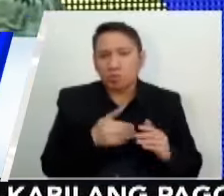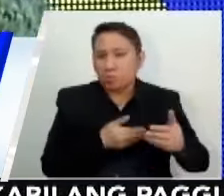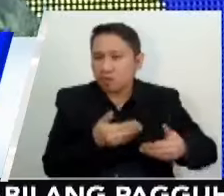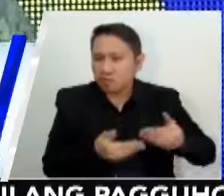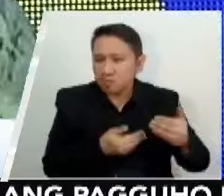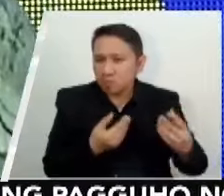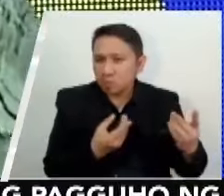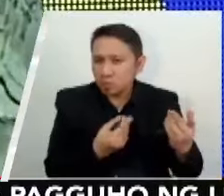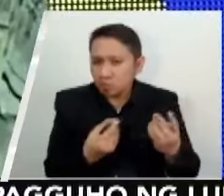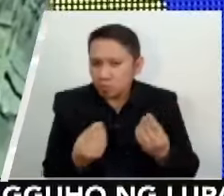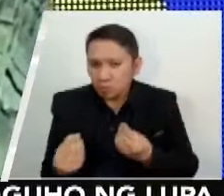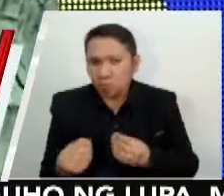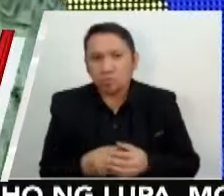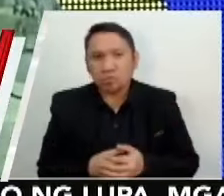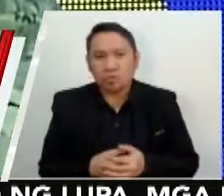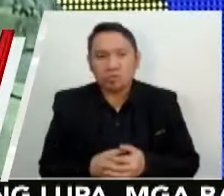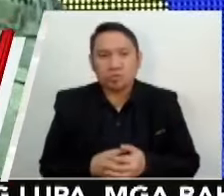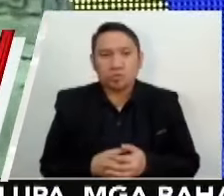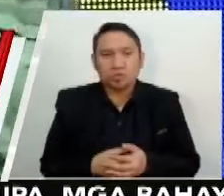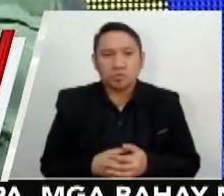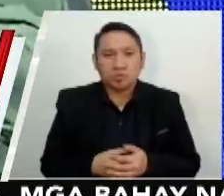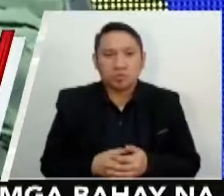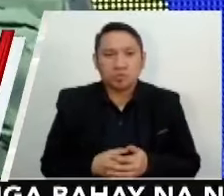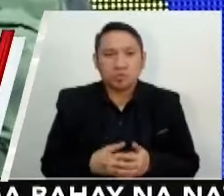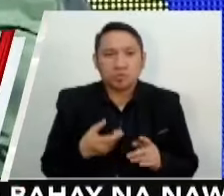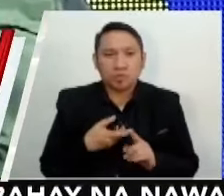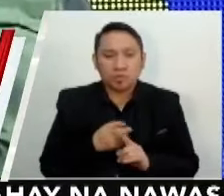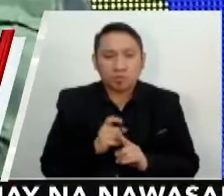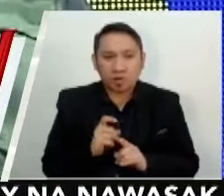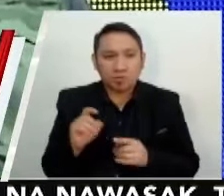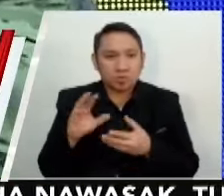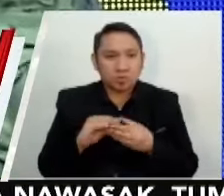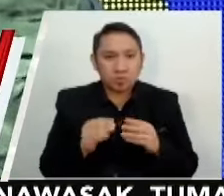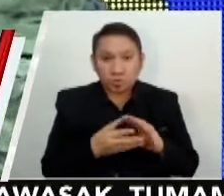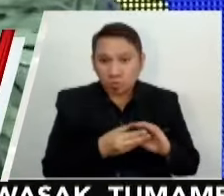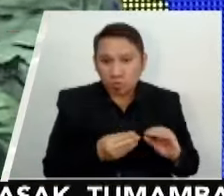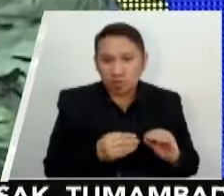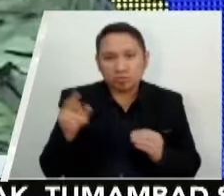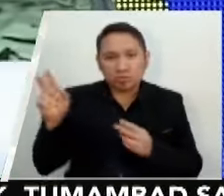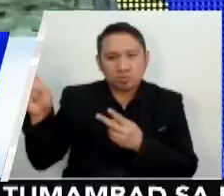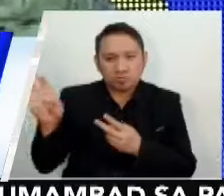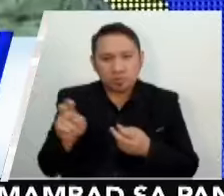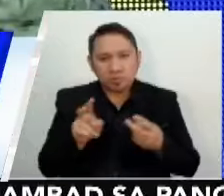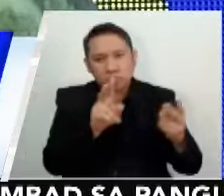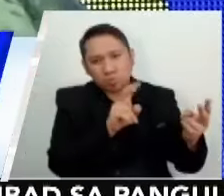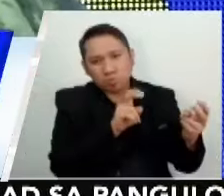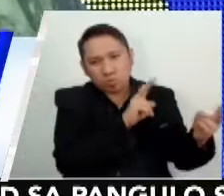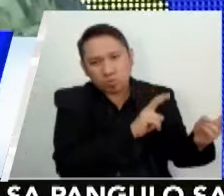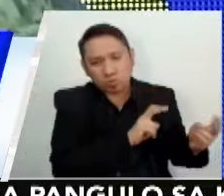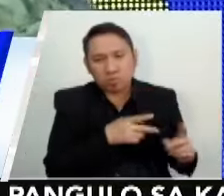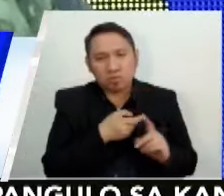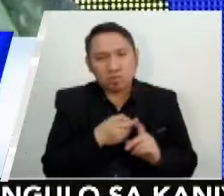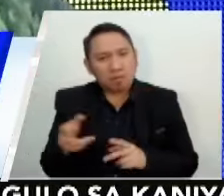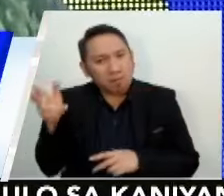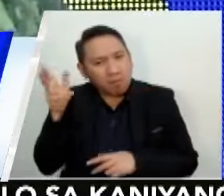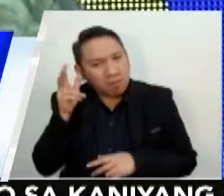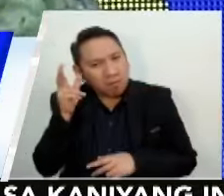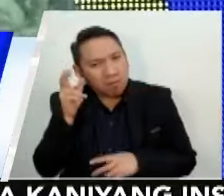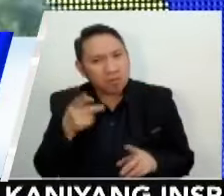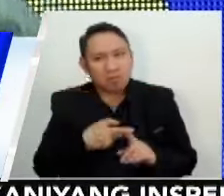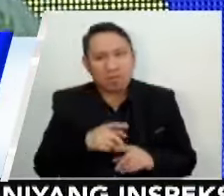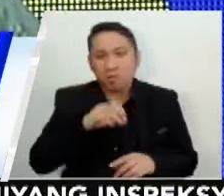coming from anecdotes, from stories that we heard from our grandparents, our